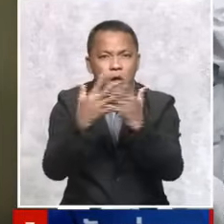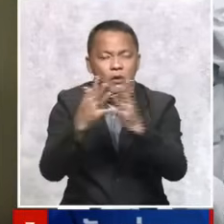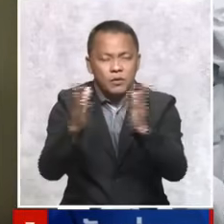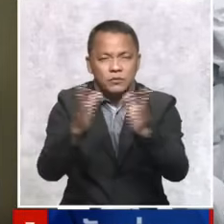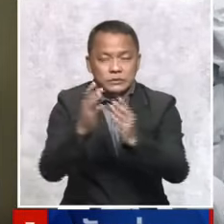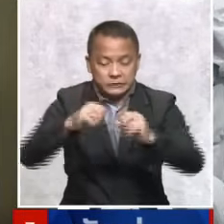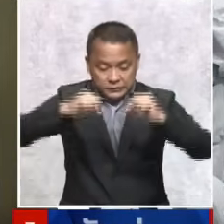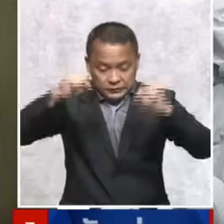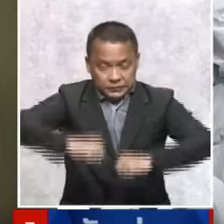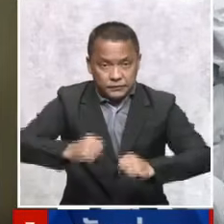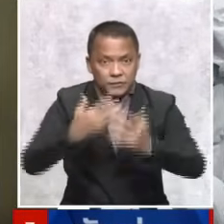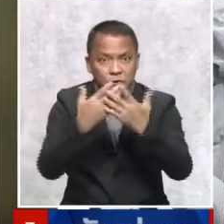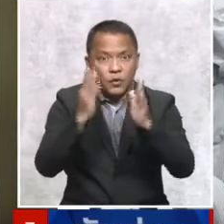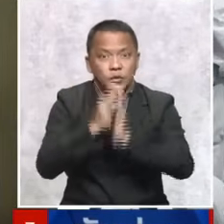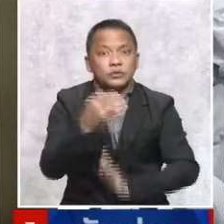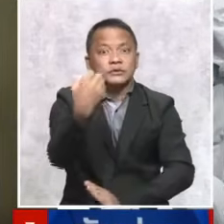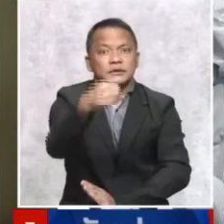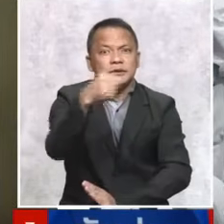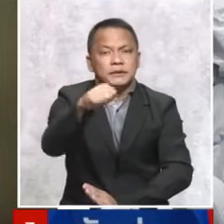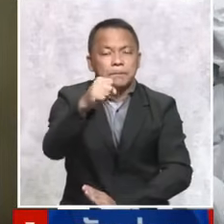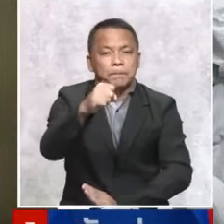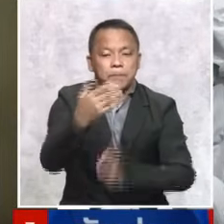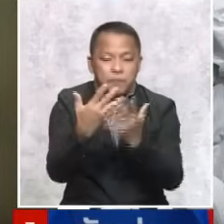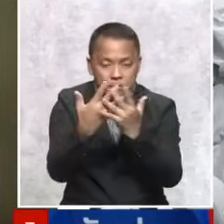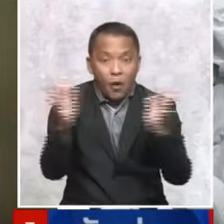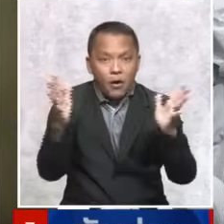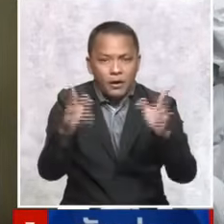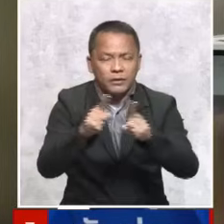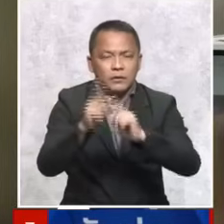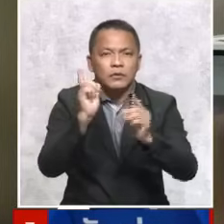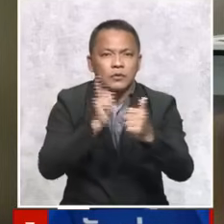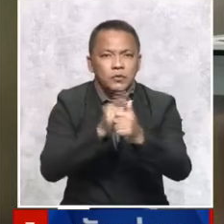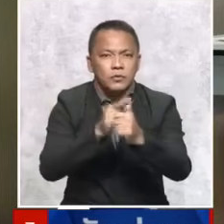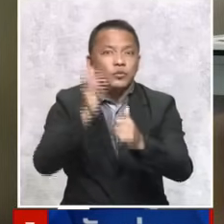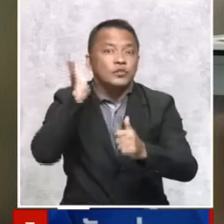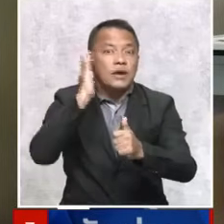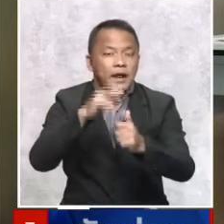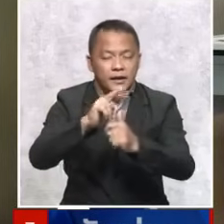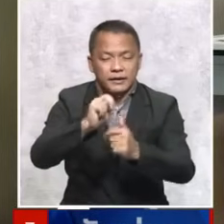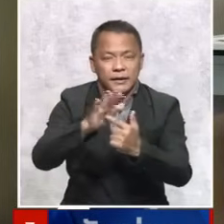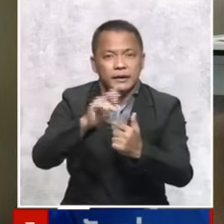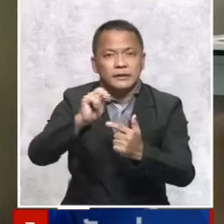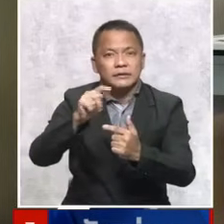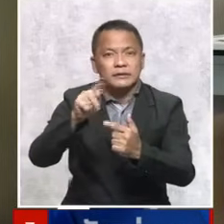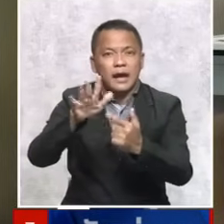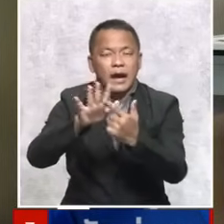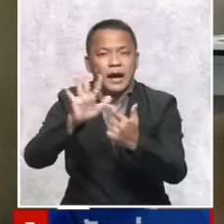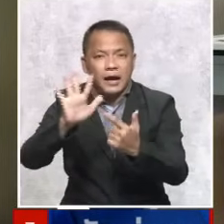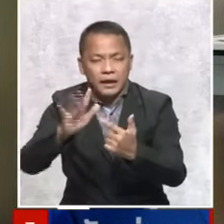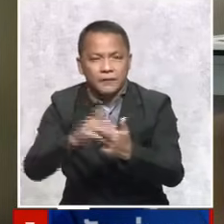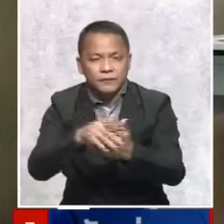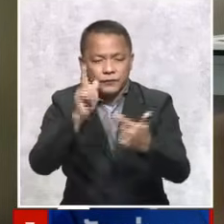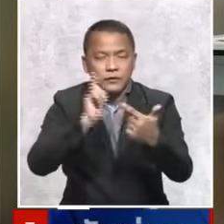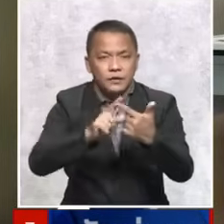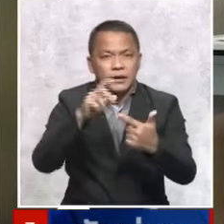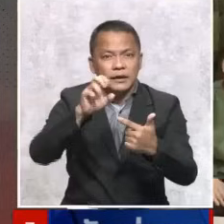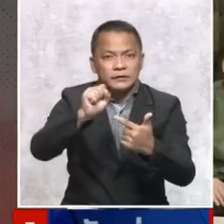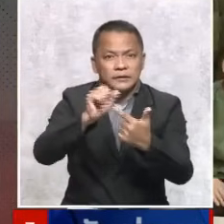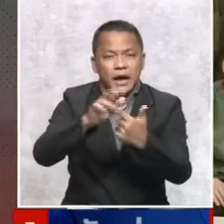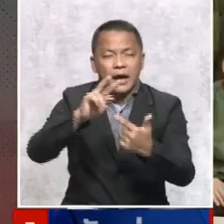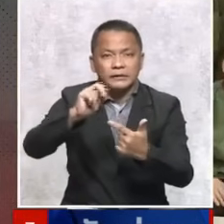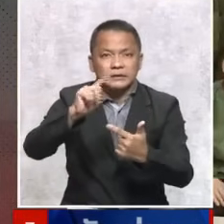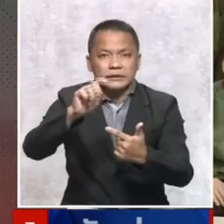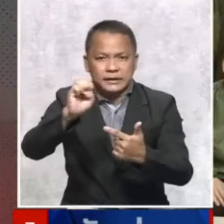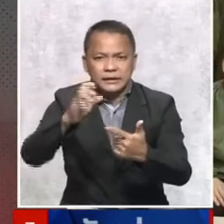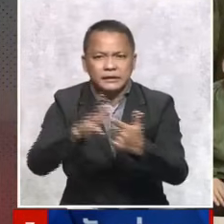ยยืนยันแล้วนะคะ10รายด้วยกันคุณผู้ชมประกอบไปด้วยคุณณัฐฐาวรีมูลกันคุณสันติบุญพร้